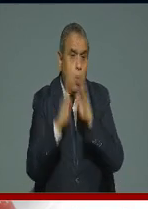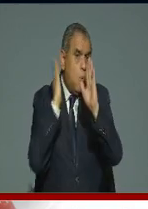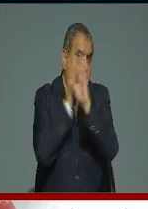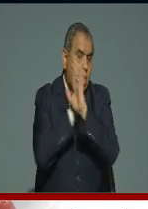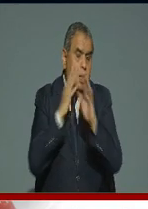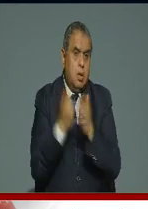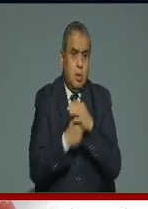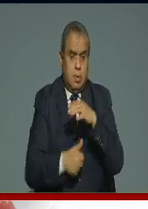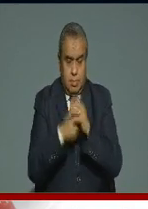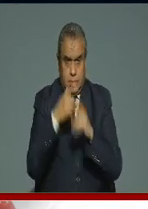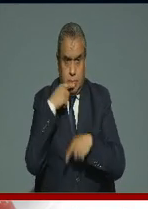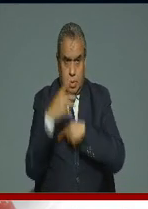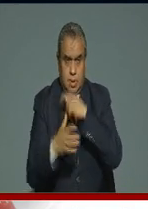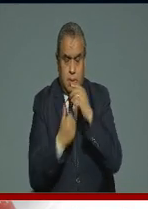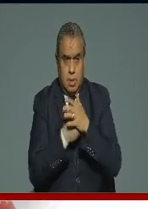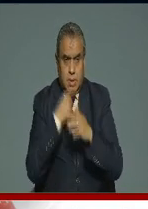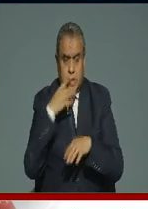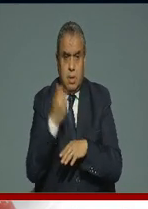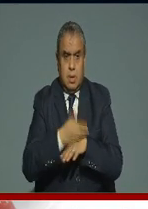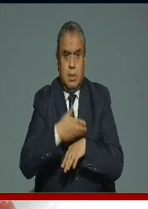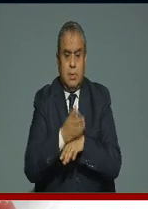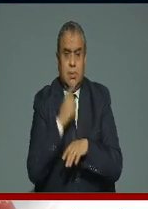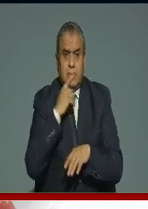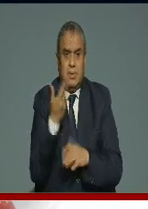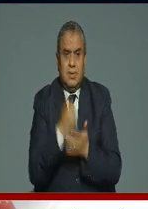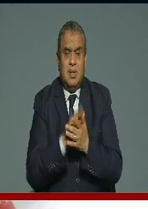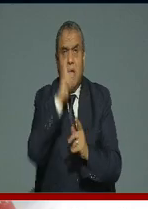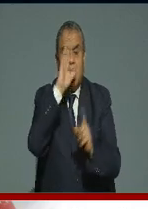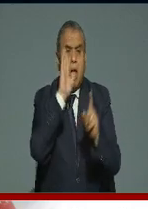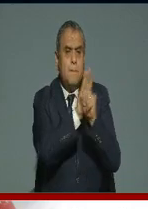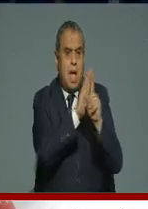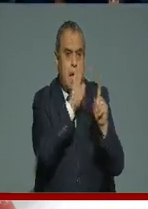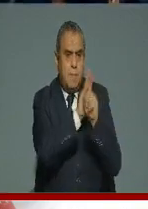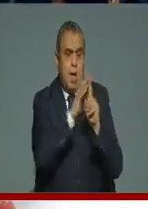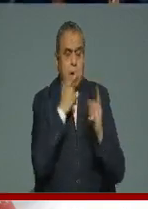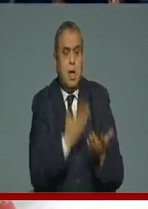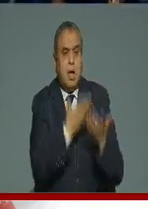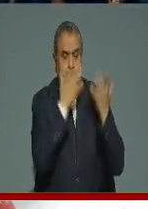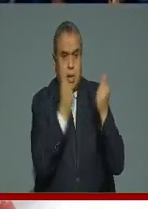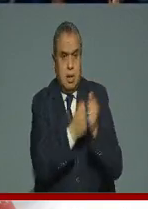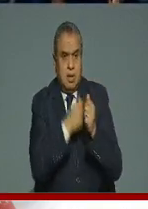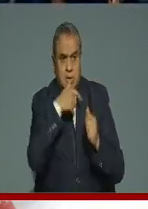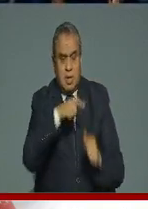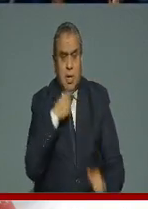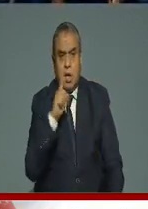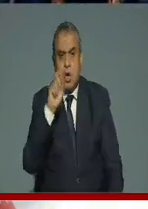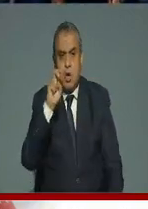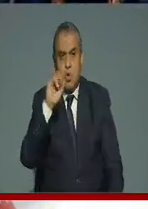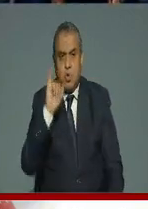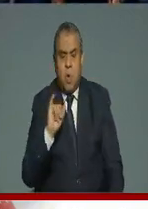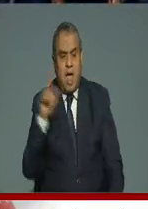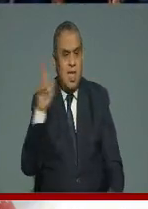مصر عمرها ما بتتأخر عن حد يا رنا. أكيد. شاطرة يا رؤية. شاطرة.